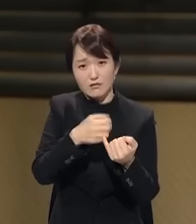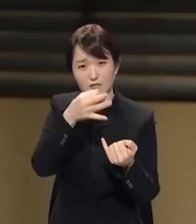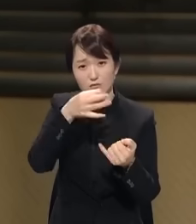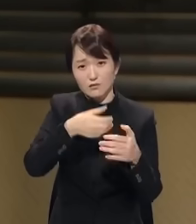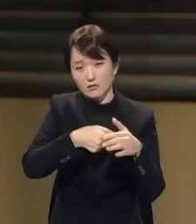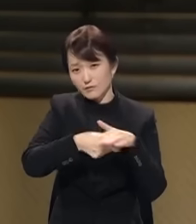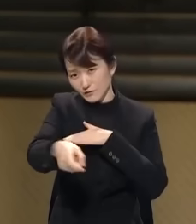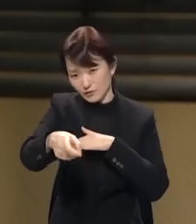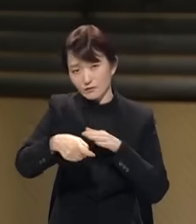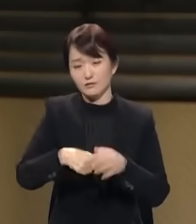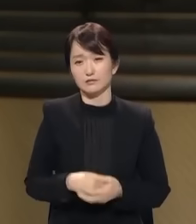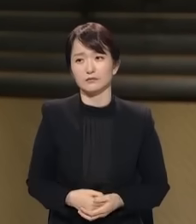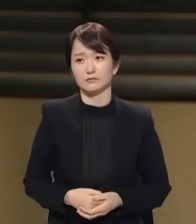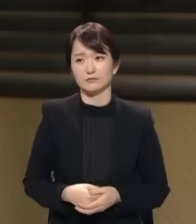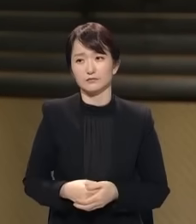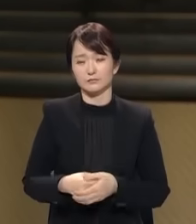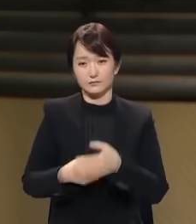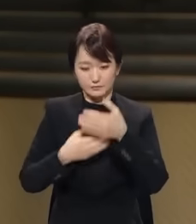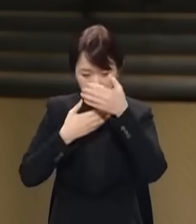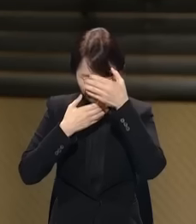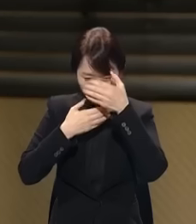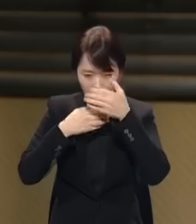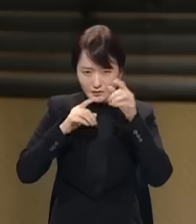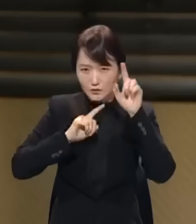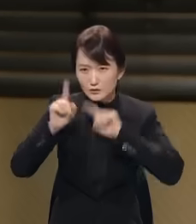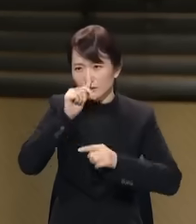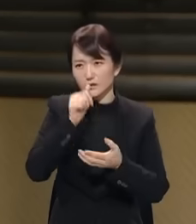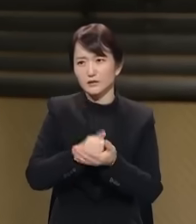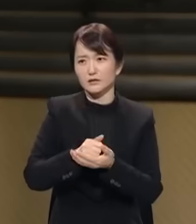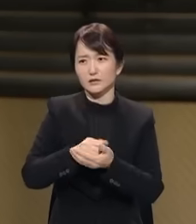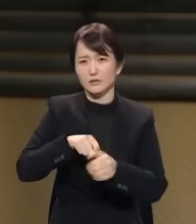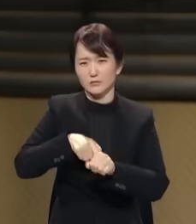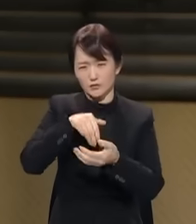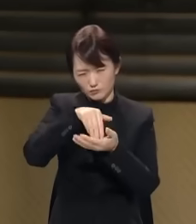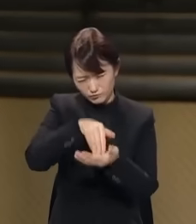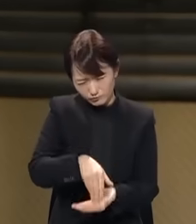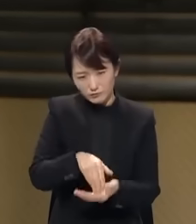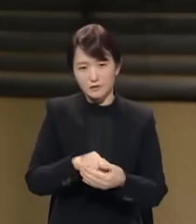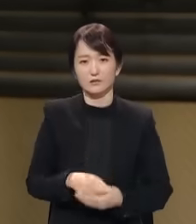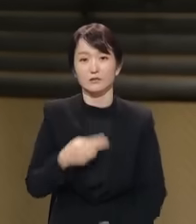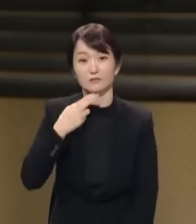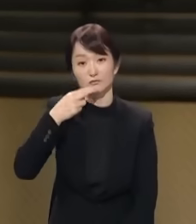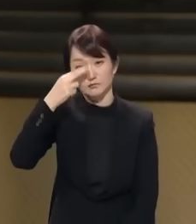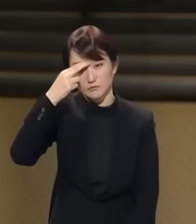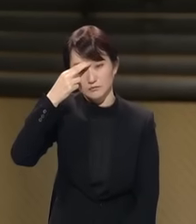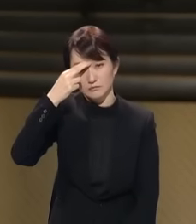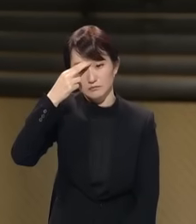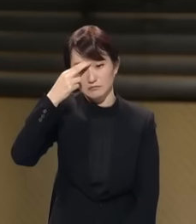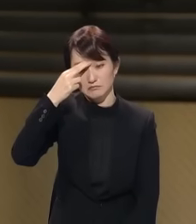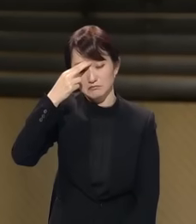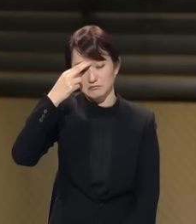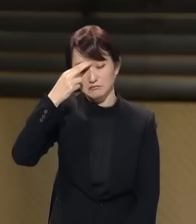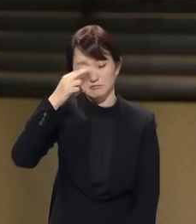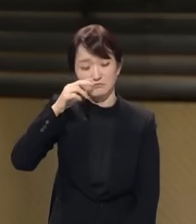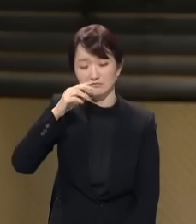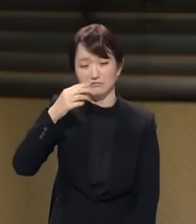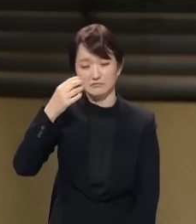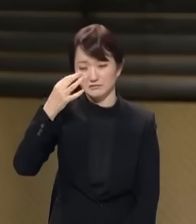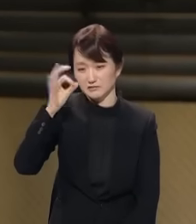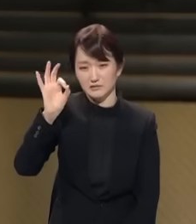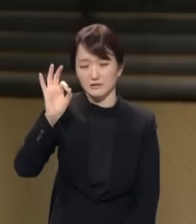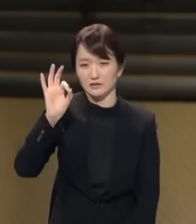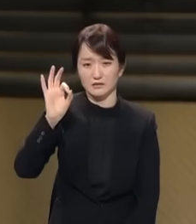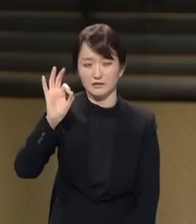상황인데 다만 이제 강도 상해죄의 형량이 매우 높습니다. 지금 얘기한 것처럼 술 얘기는 뭐 먹혀들지도 않을 것 같고